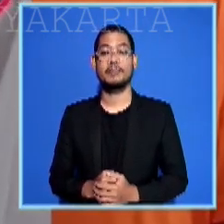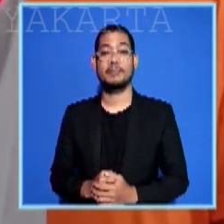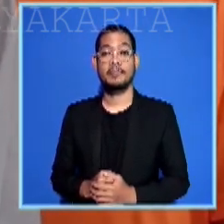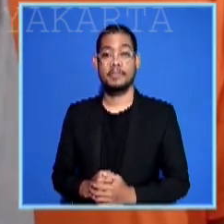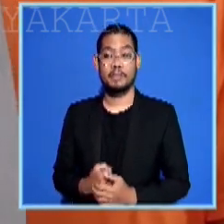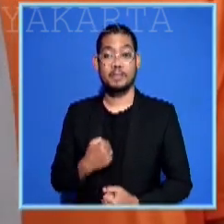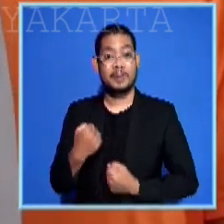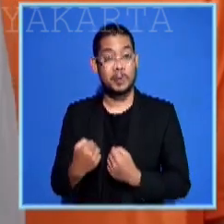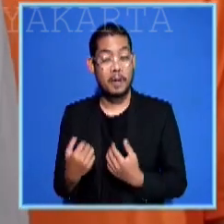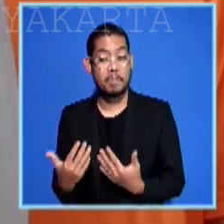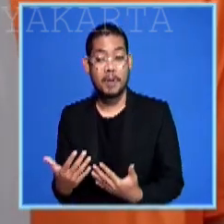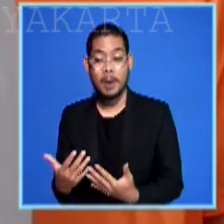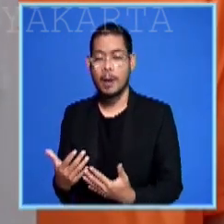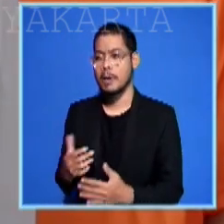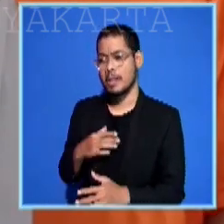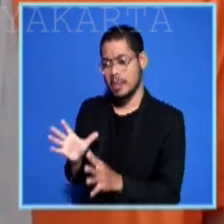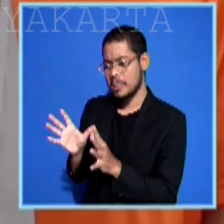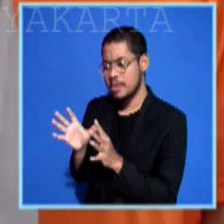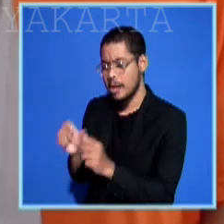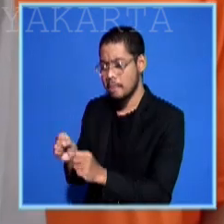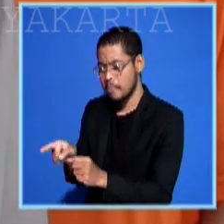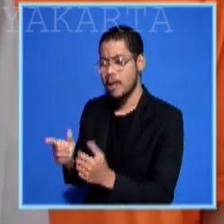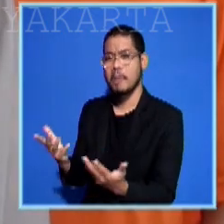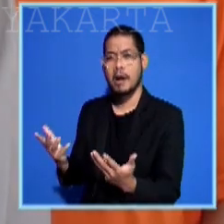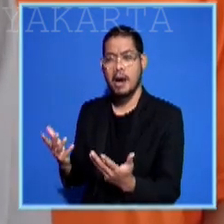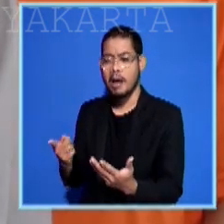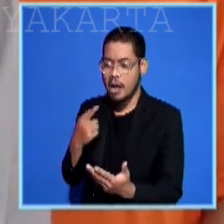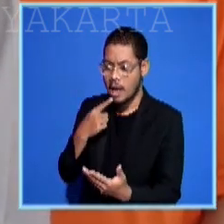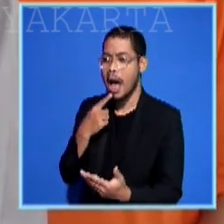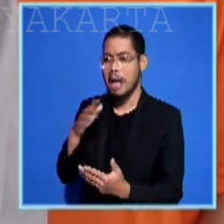dengan melakukan penangkapan dan kerjasama dengan